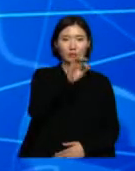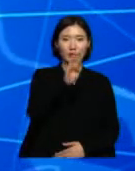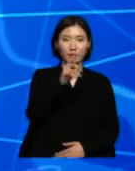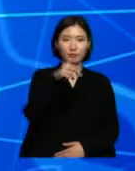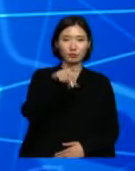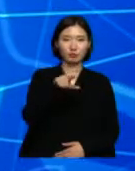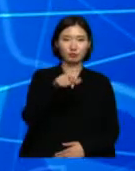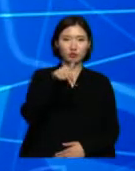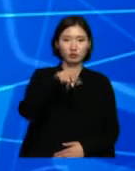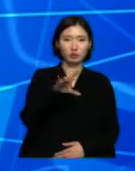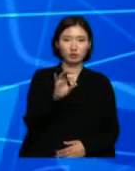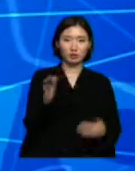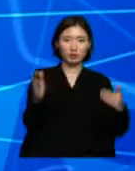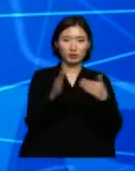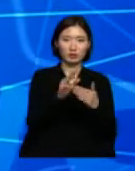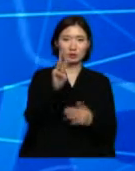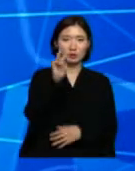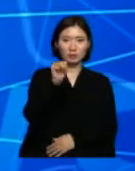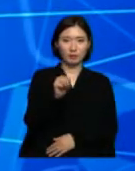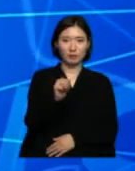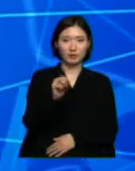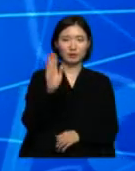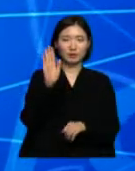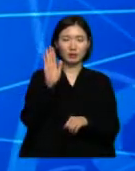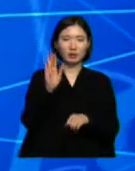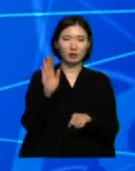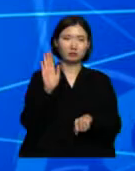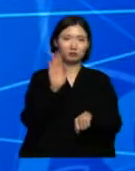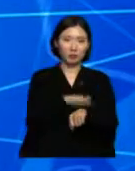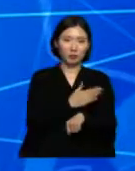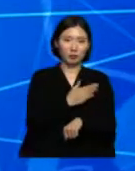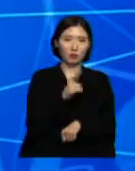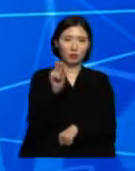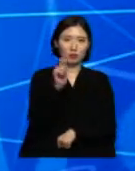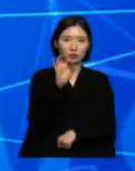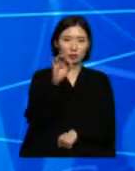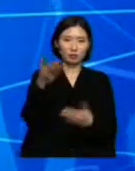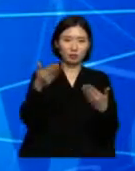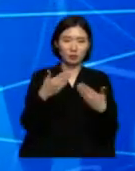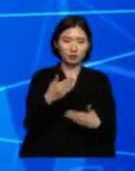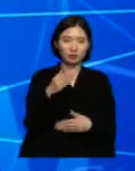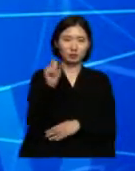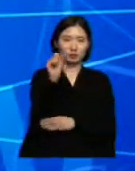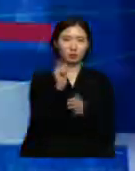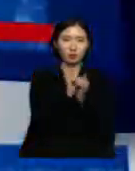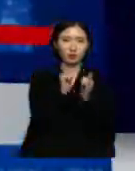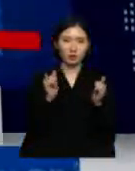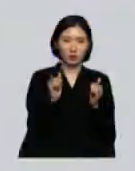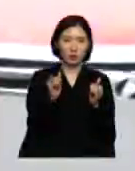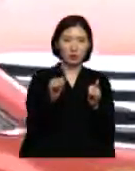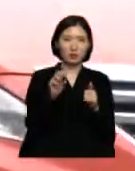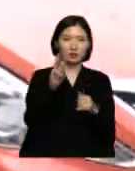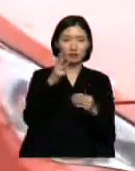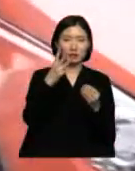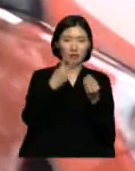명동에서 압구정까지 3만 원의 부당 택시 요금을 받은 택시 운전기사가 첫 삼진아웃 처분을